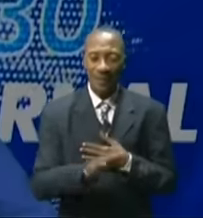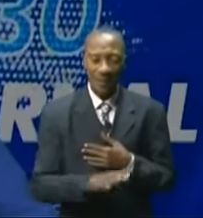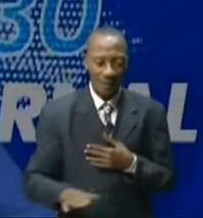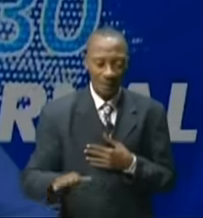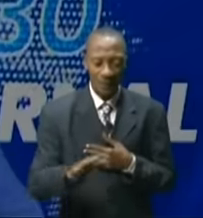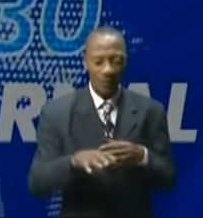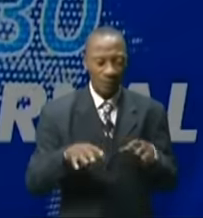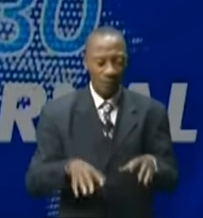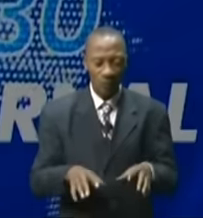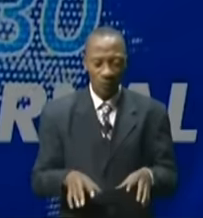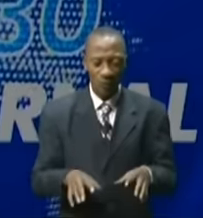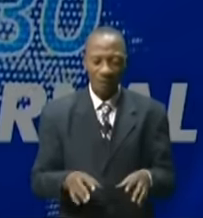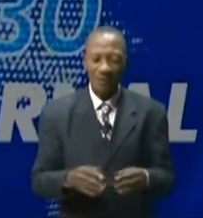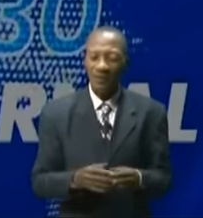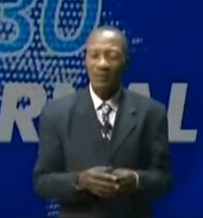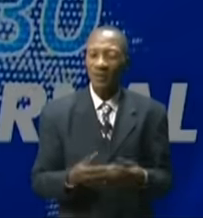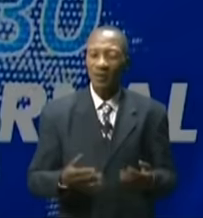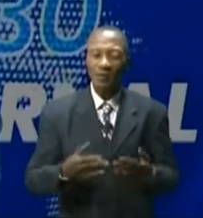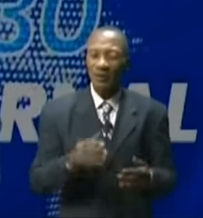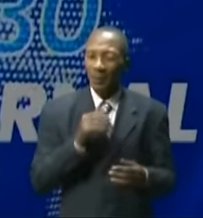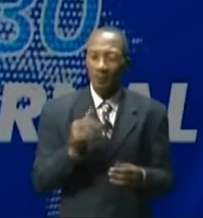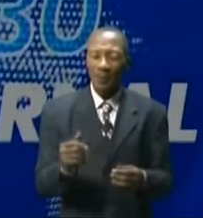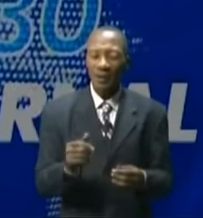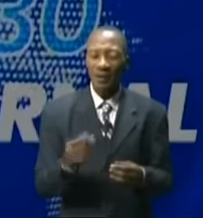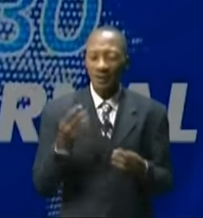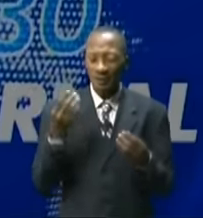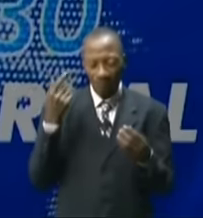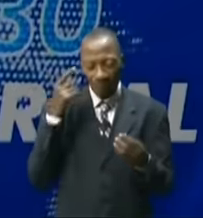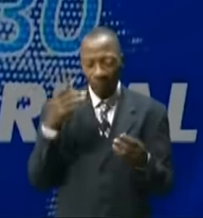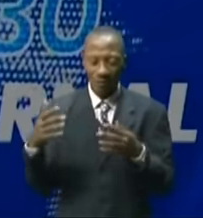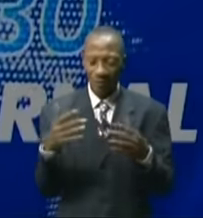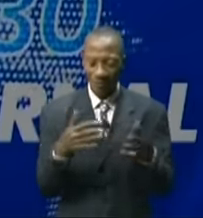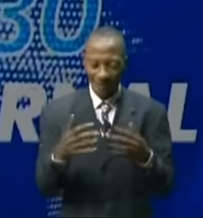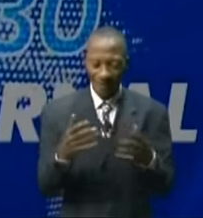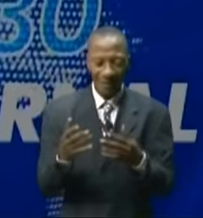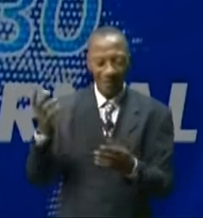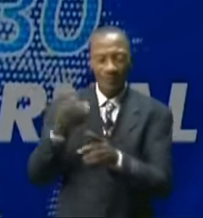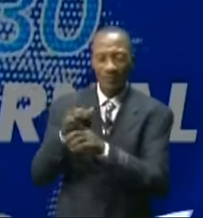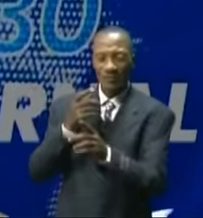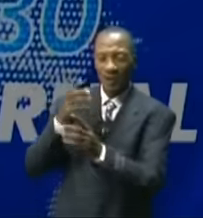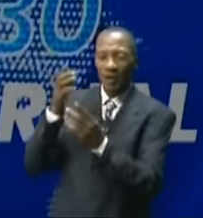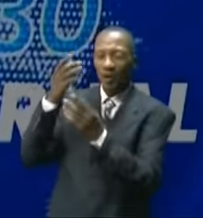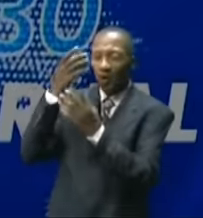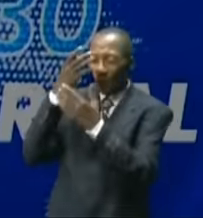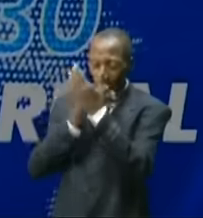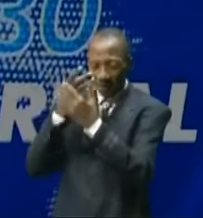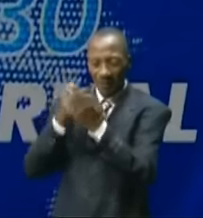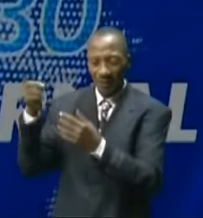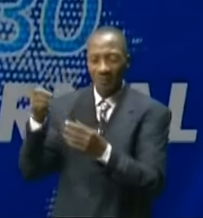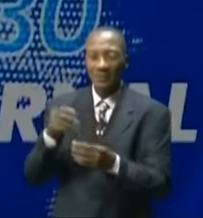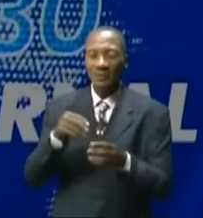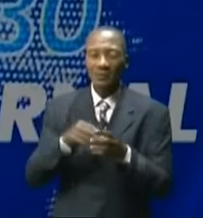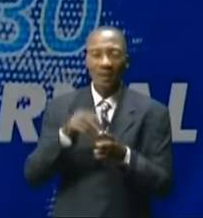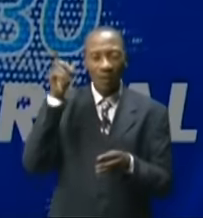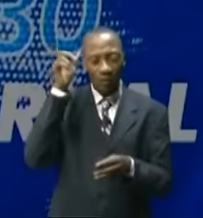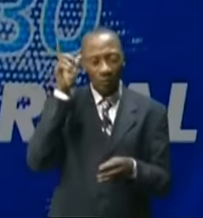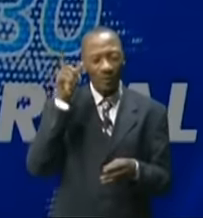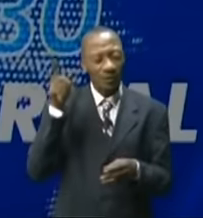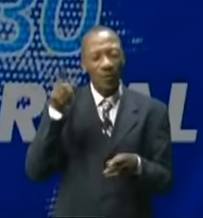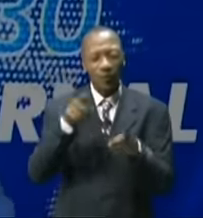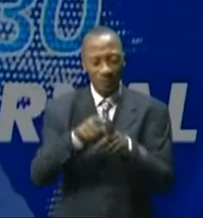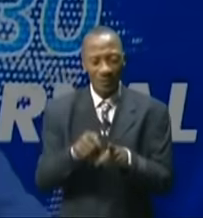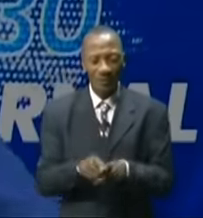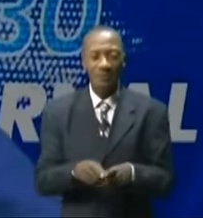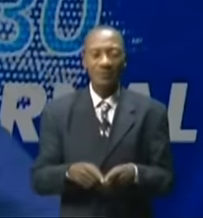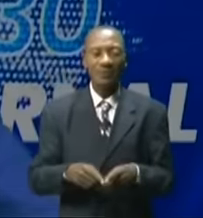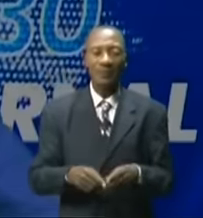dont elle est victime de son voisin le Rwanda. À Lubumbashi, Vision Fachi Rénovée mobilise pour un soutien conditionnel au FRDC. Le membre